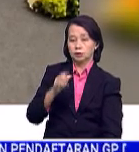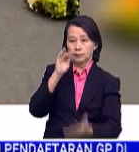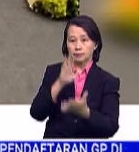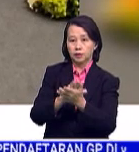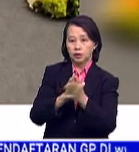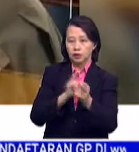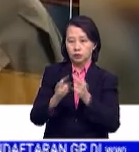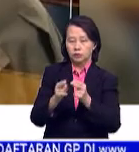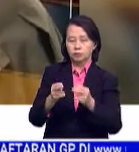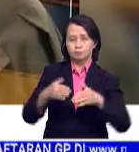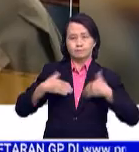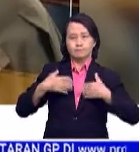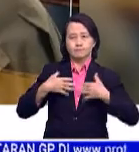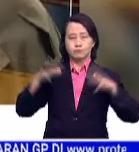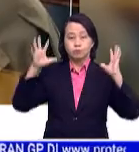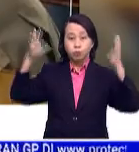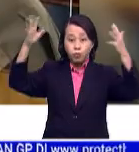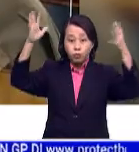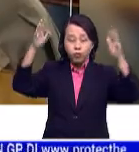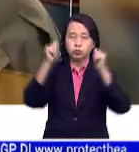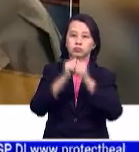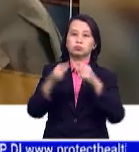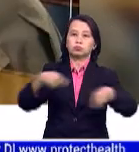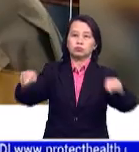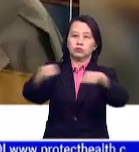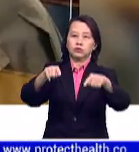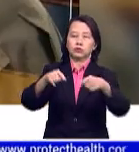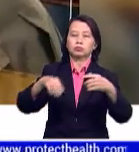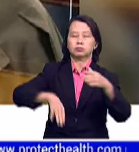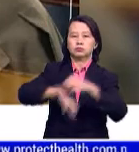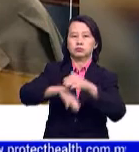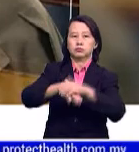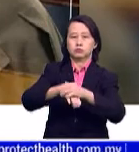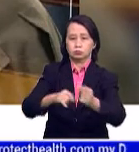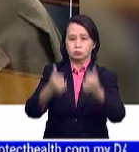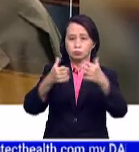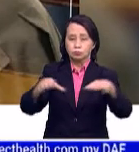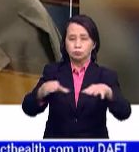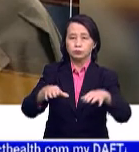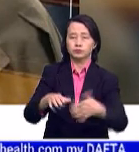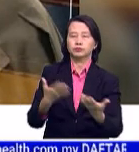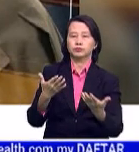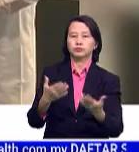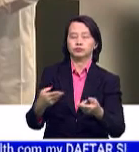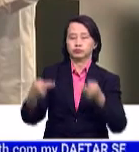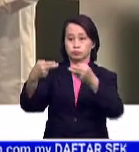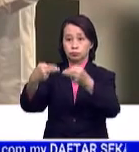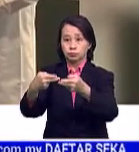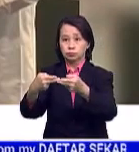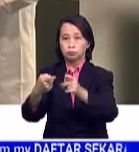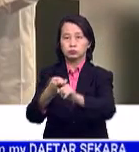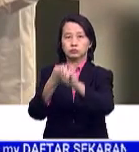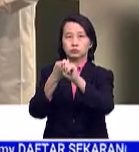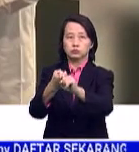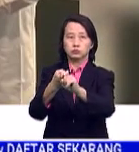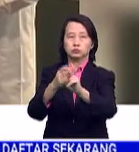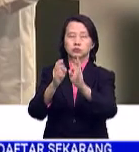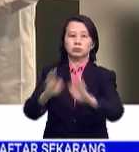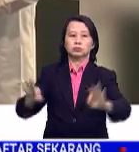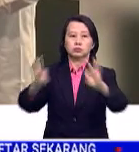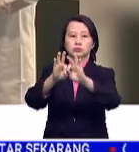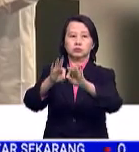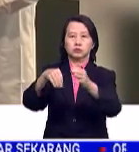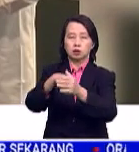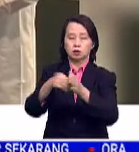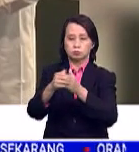mengembalikan kemeriahan bola sepak Asia akan terlaksana secepat mungkin celah Samidin ikatan hubungan yang rapat amat penting